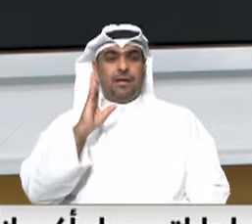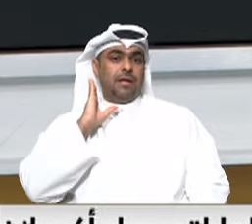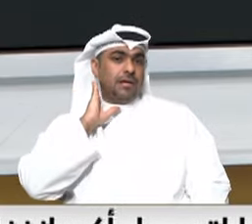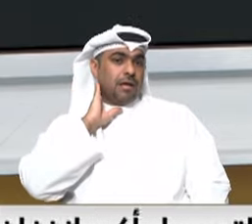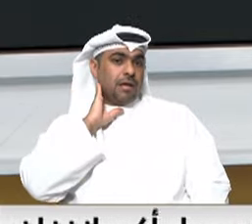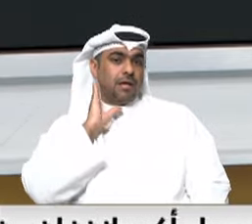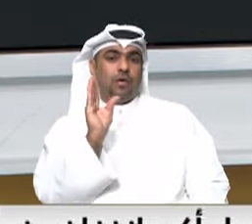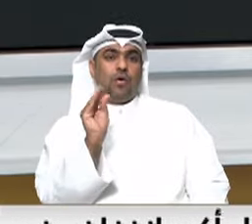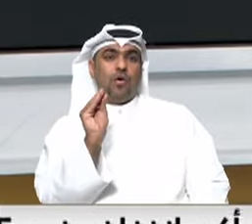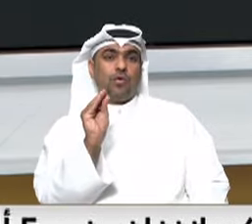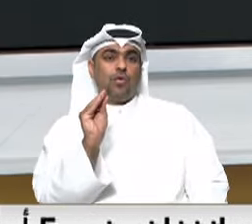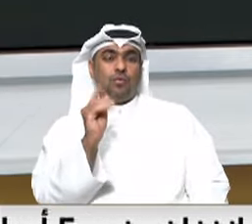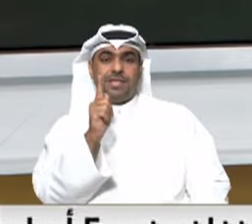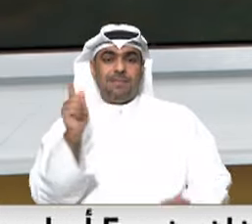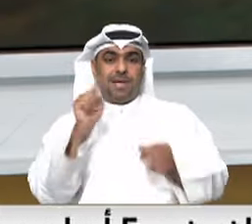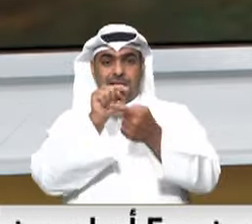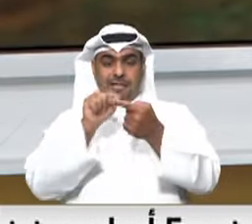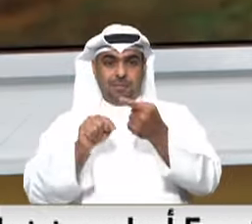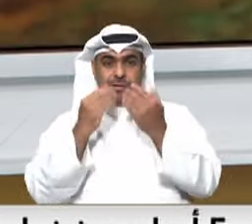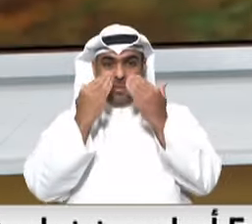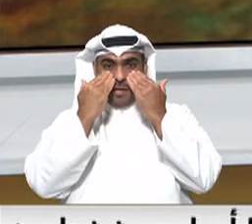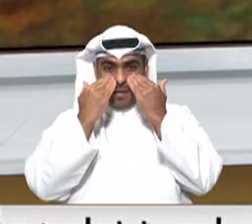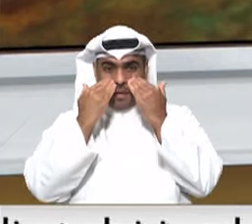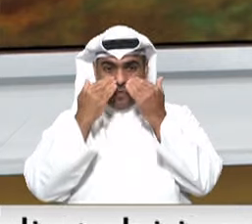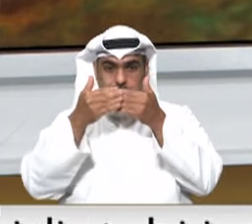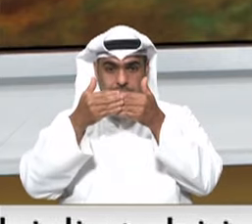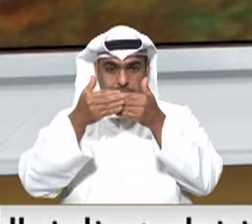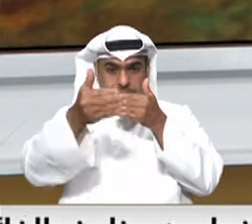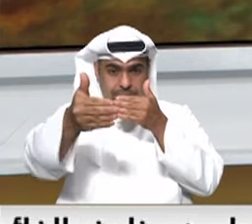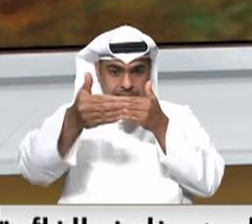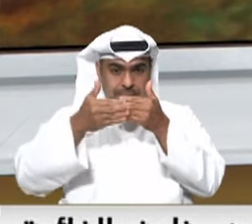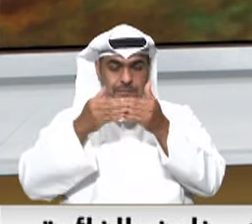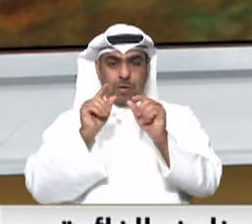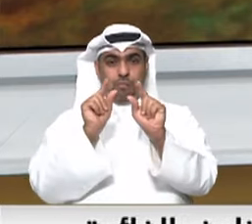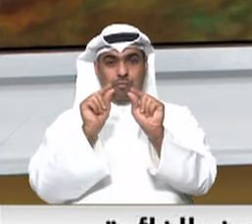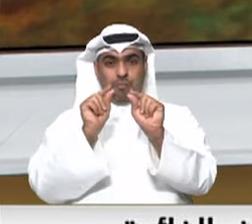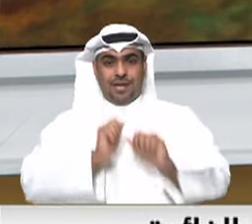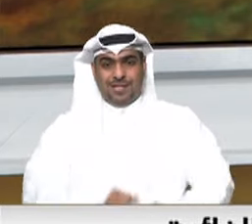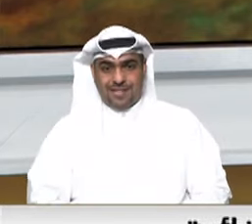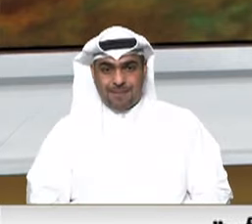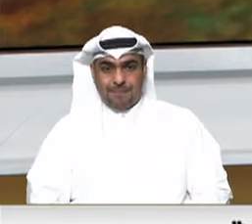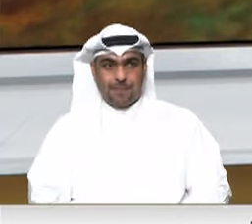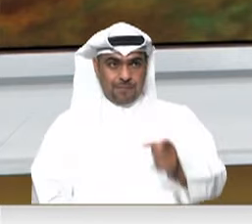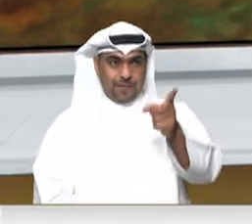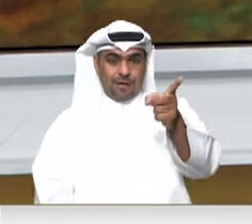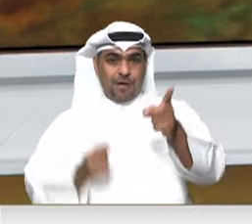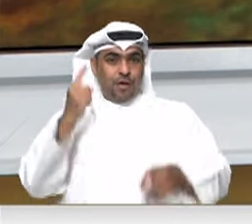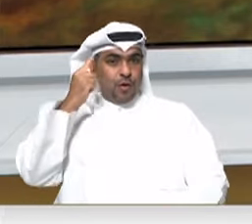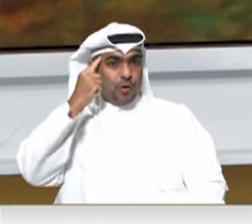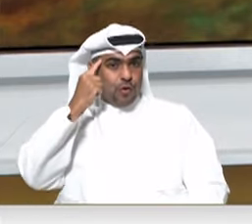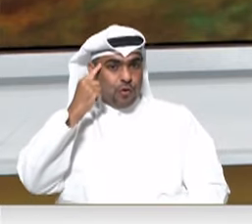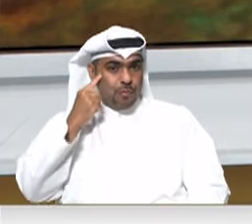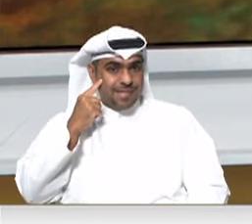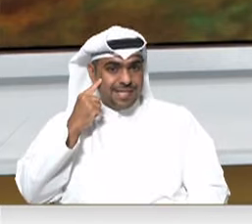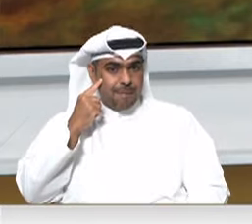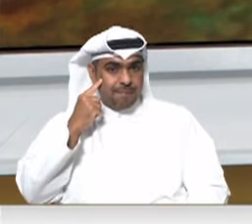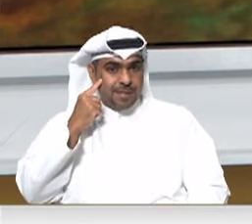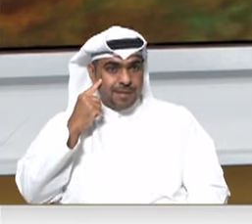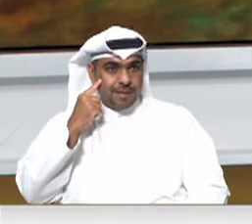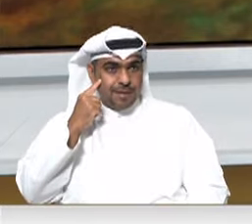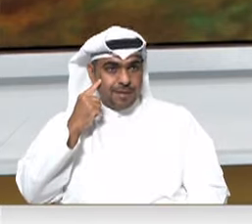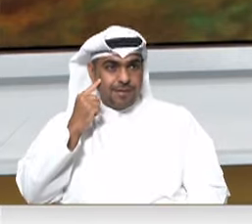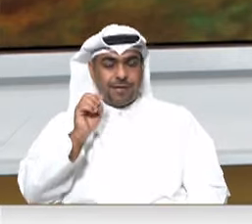17%، والرؤية الأفقية جيدة لأكثر من 10 كيلومتر. بالنسبة لحالة الطقس، أول نهار يوم السبت إن شاء الله سماء صافية أجواء